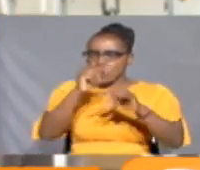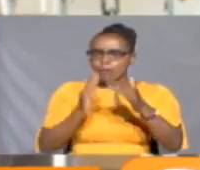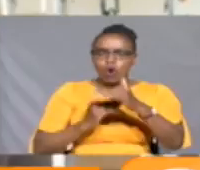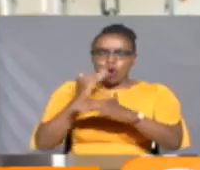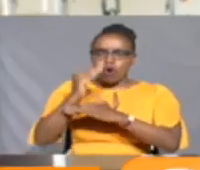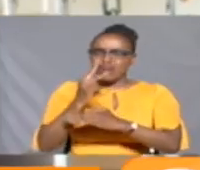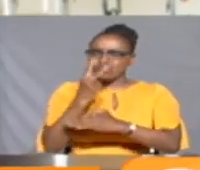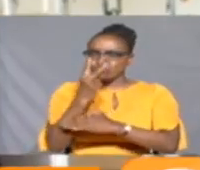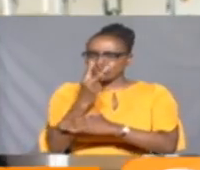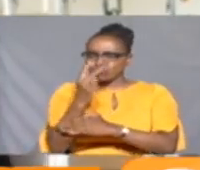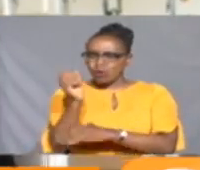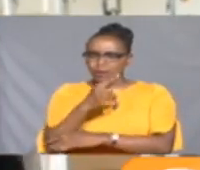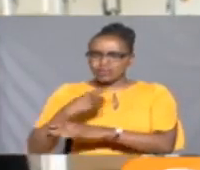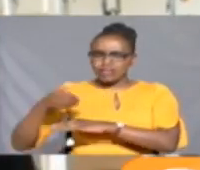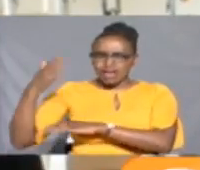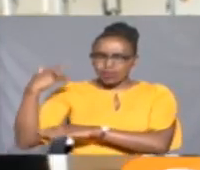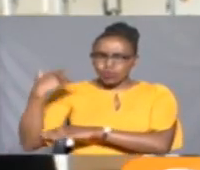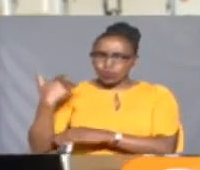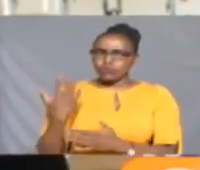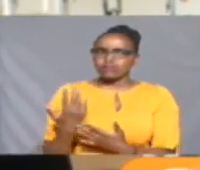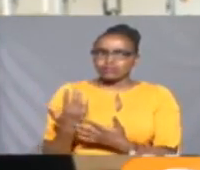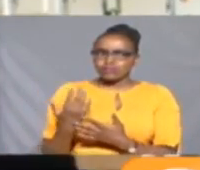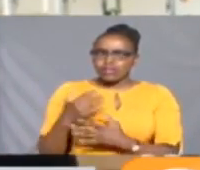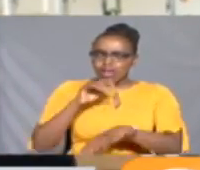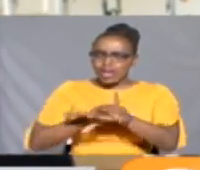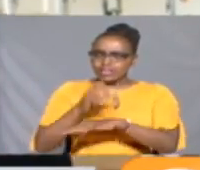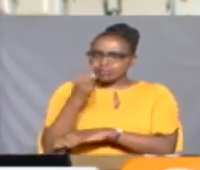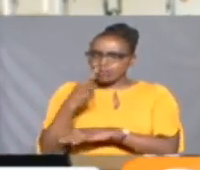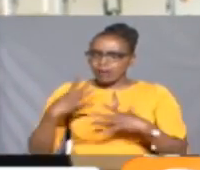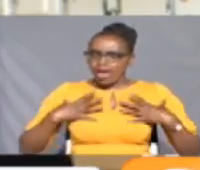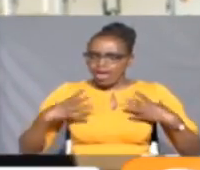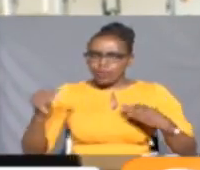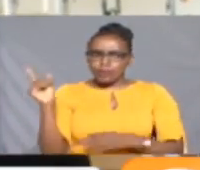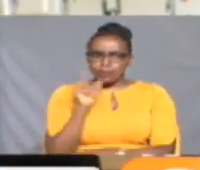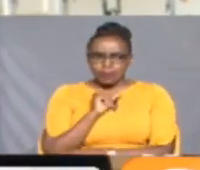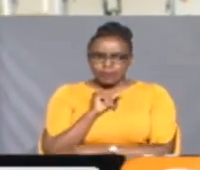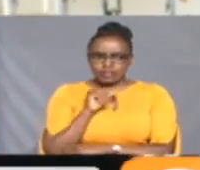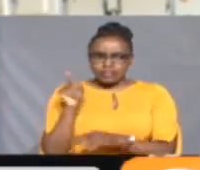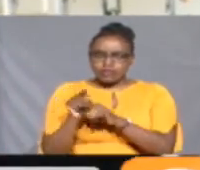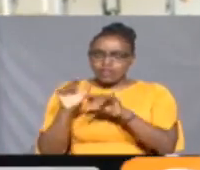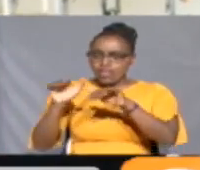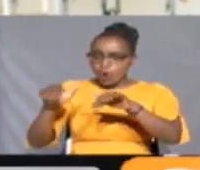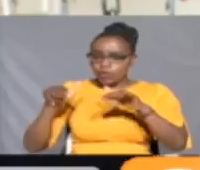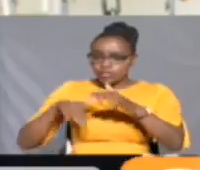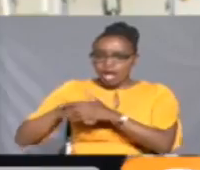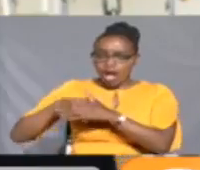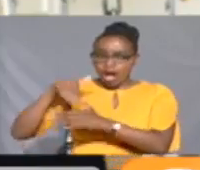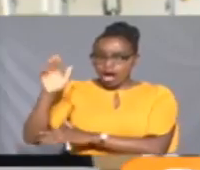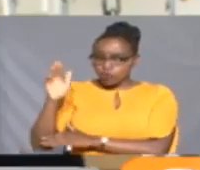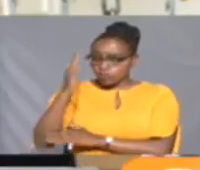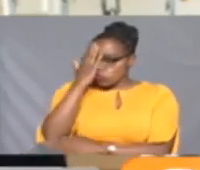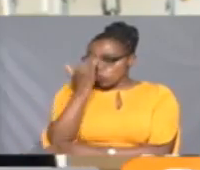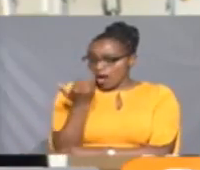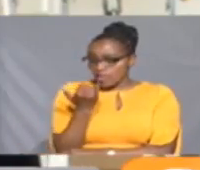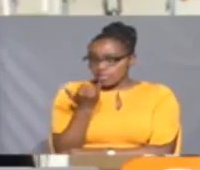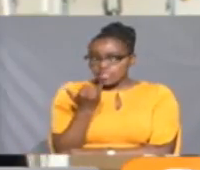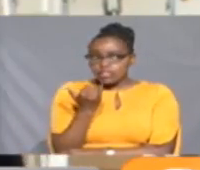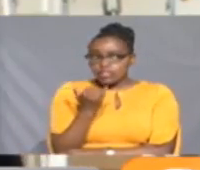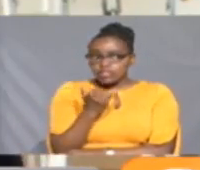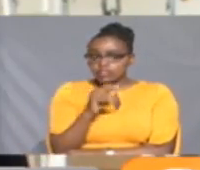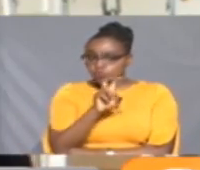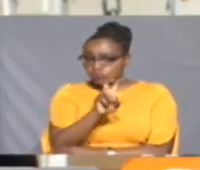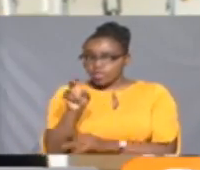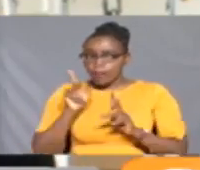mwezi mbili imepita, na wamepata matibabu, wamepona, wamesuiliwa kutoka nje kwa sababu yaonekane kuna